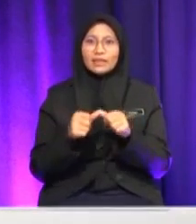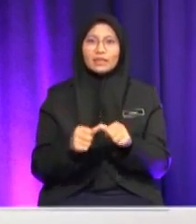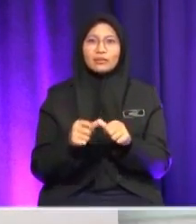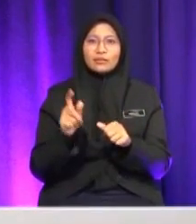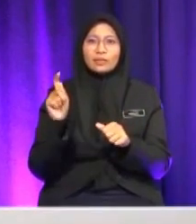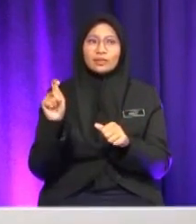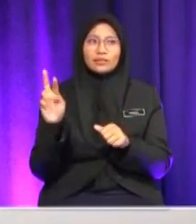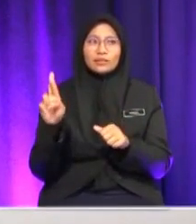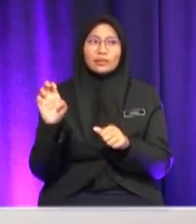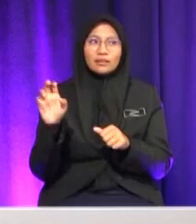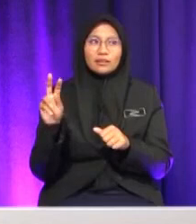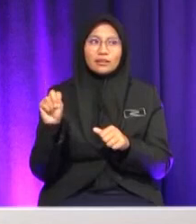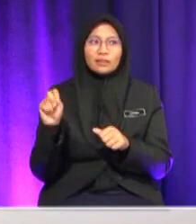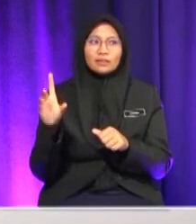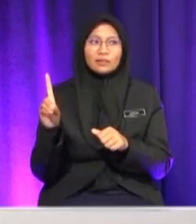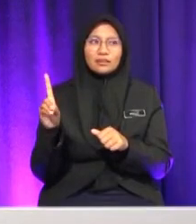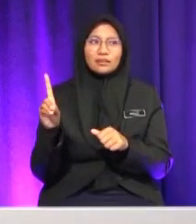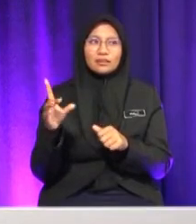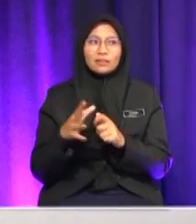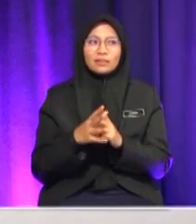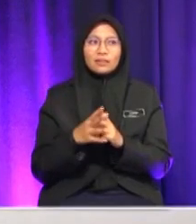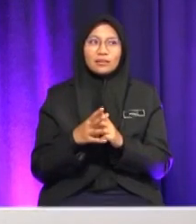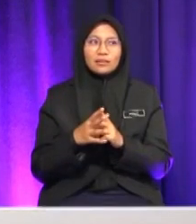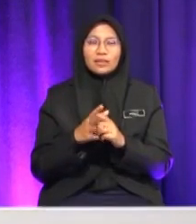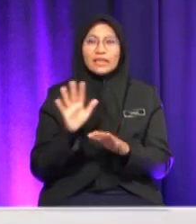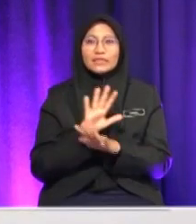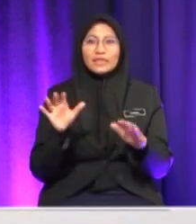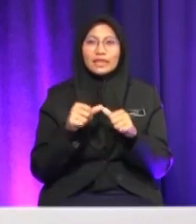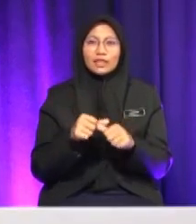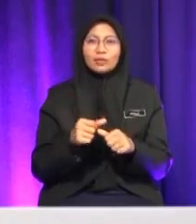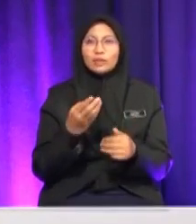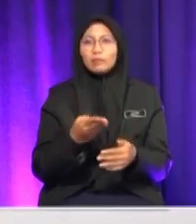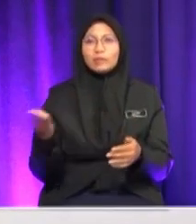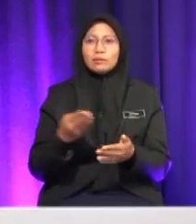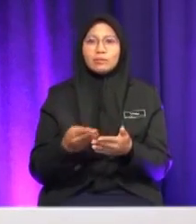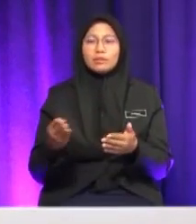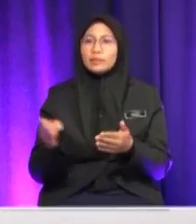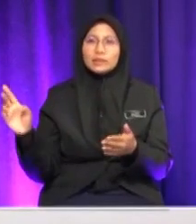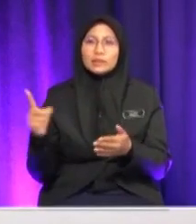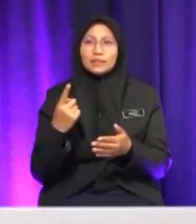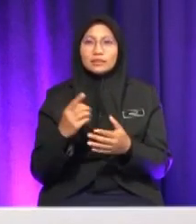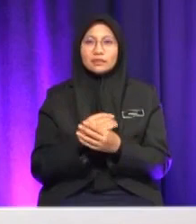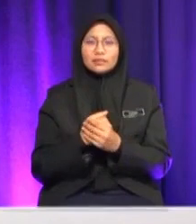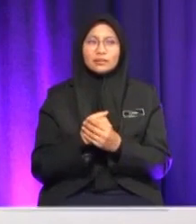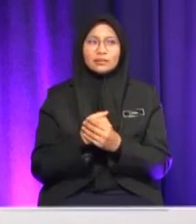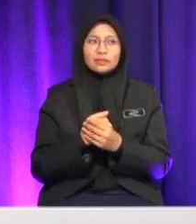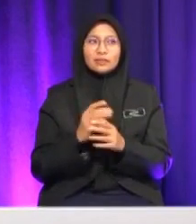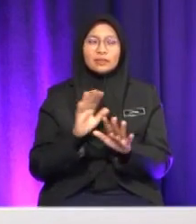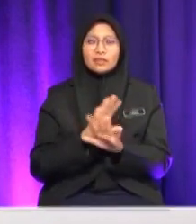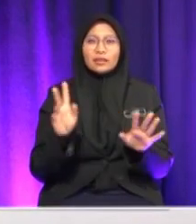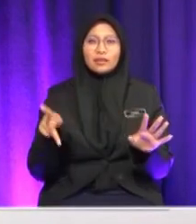sekarang satu barang ada kalau macam popit. So, jangan terpengaruh dengan trend semasa dan membelikan barang itu yang tidak perlu